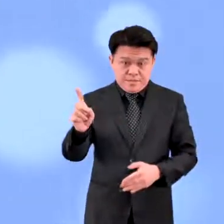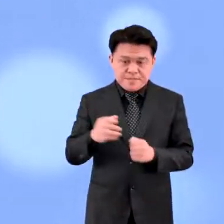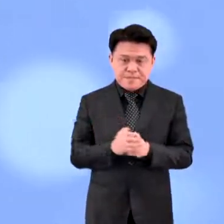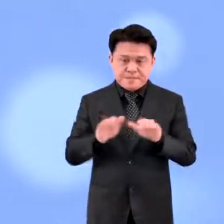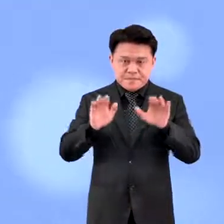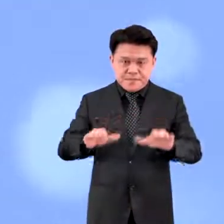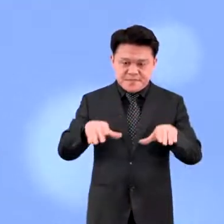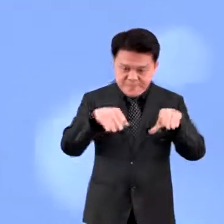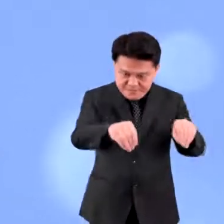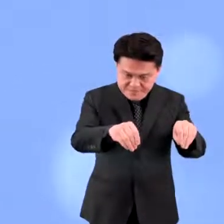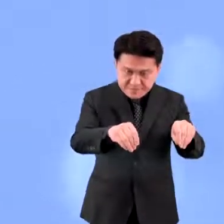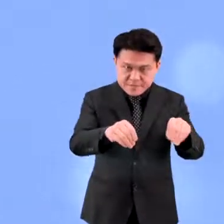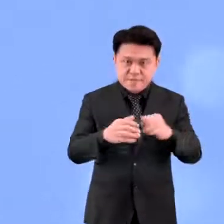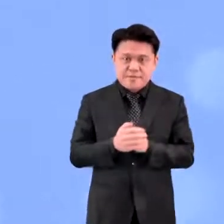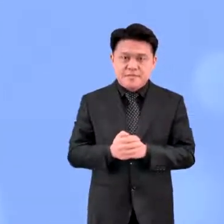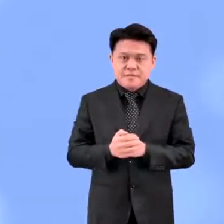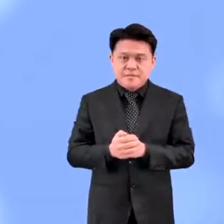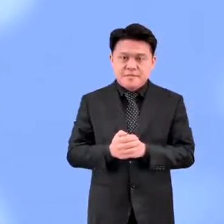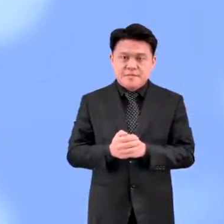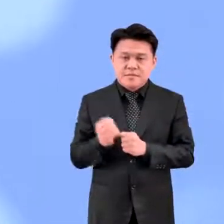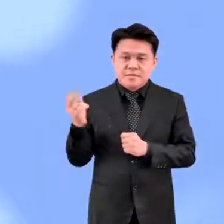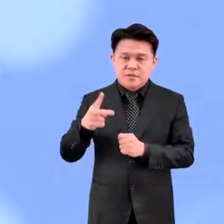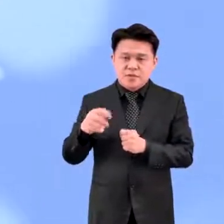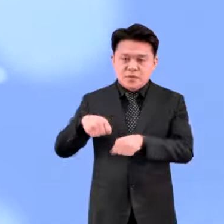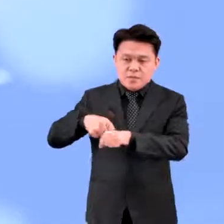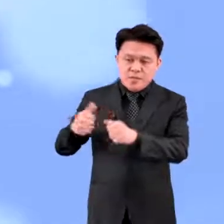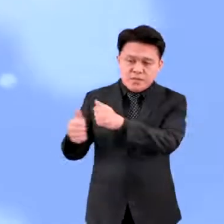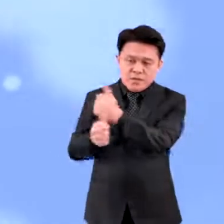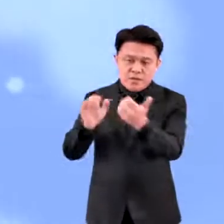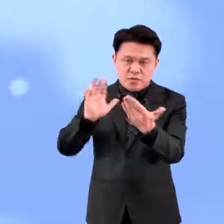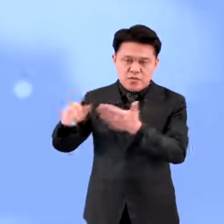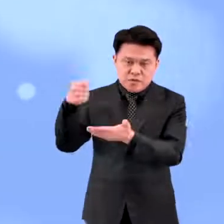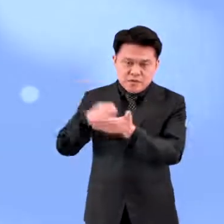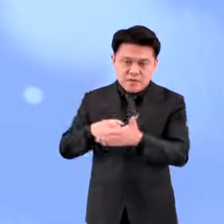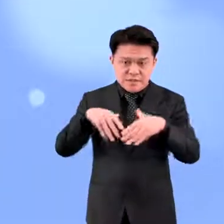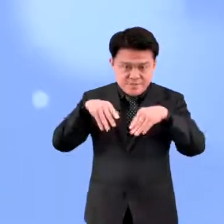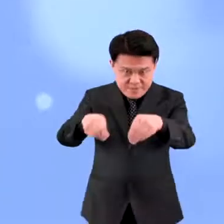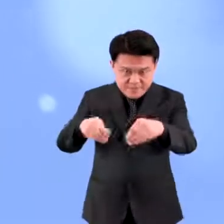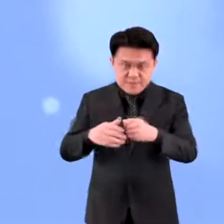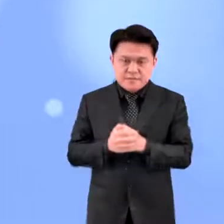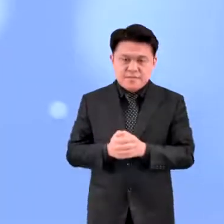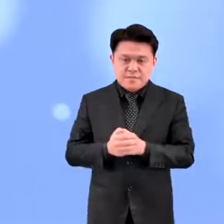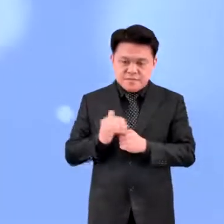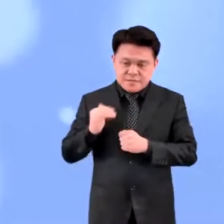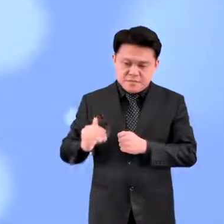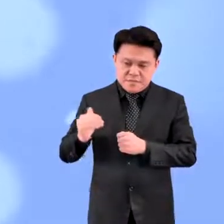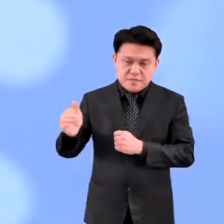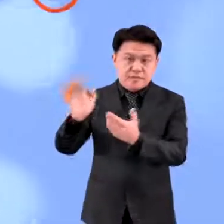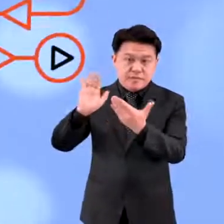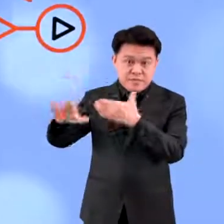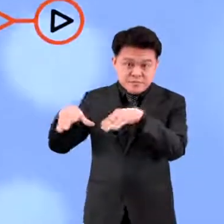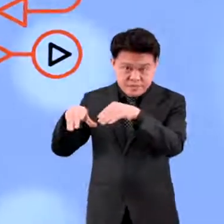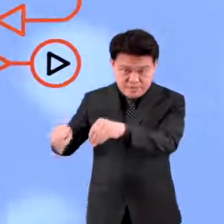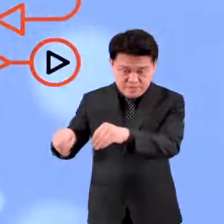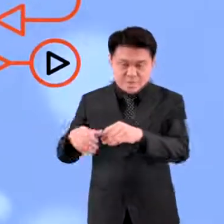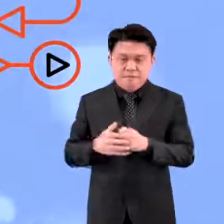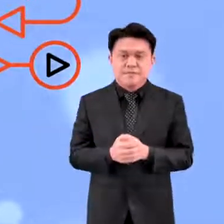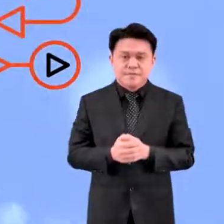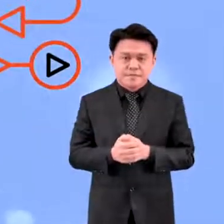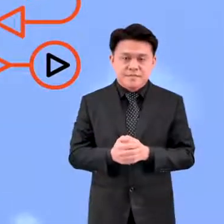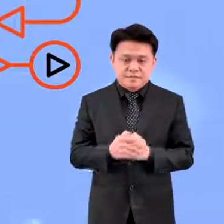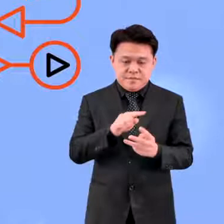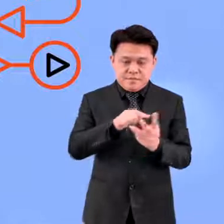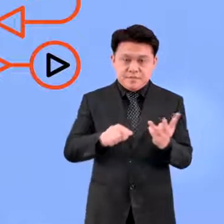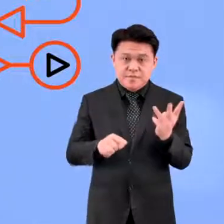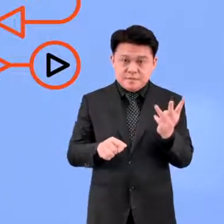중단의 방법은 즉시 참여 중단, 징계위원회를 통한 참여 중단, 절차를 통한